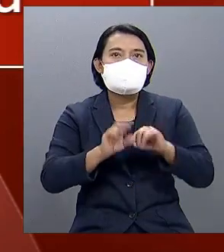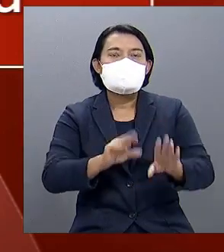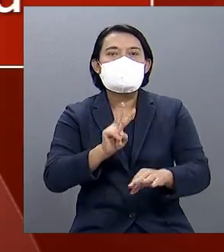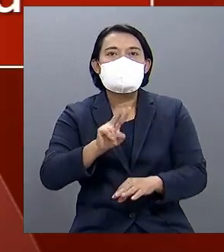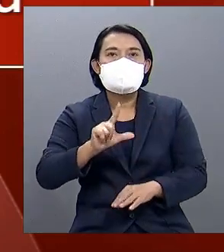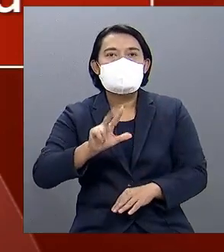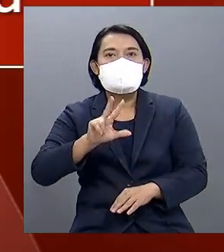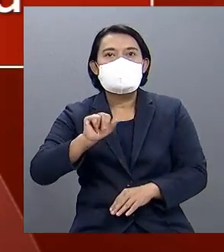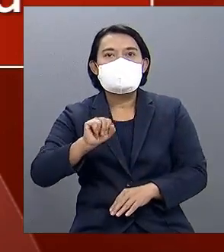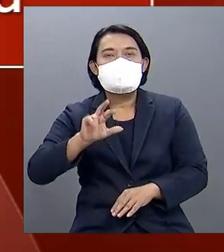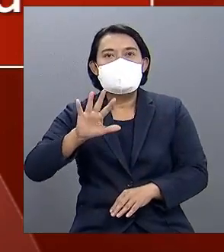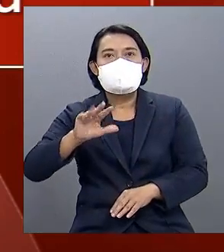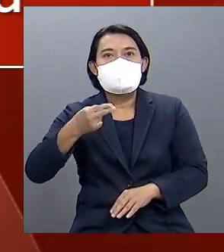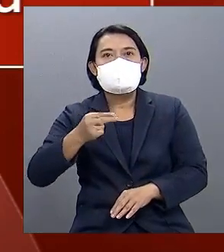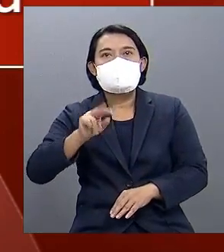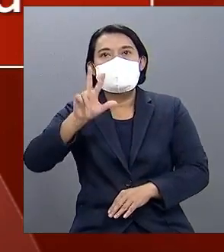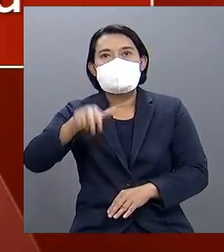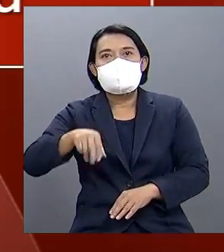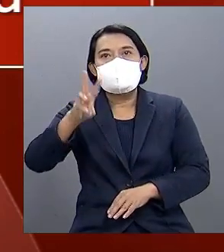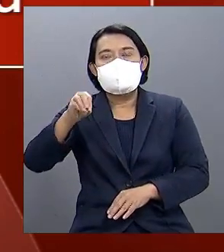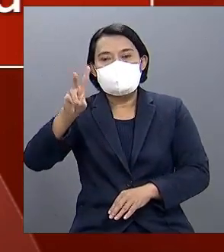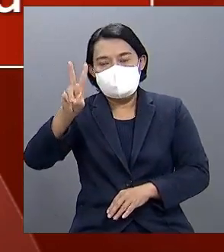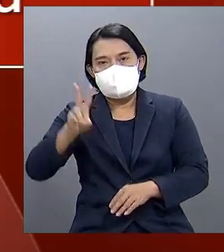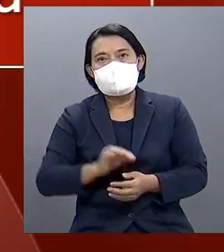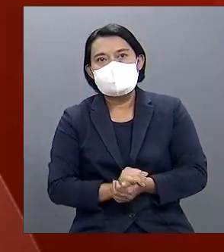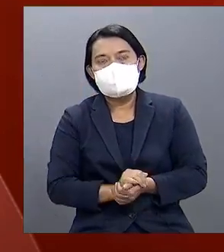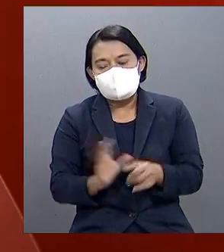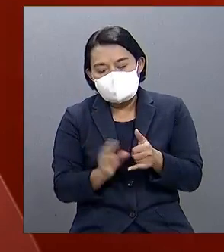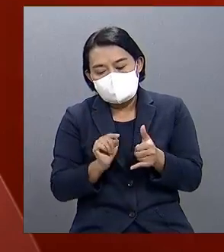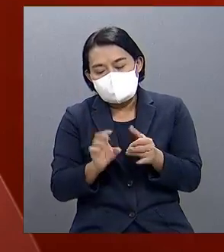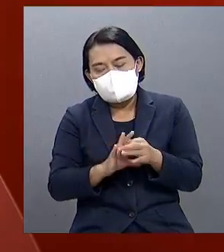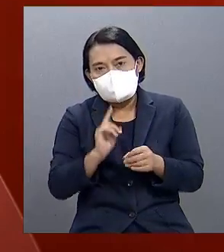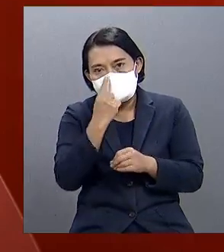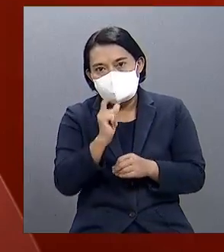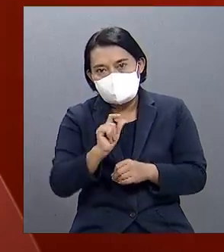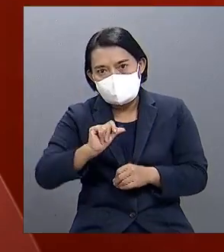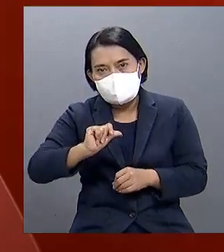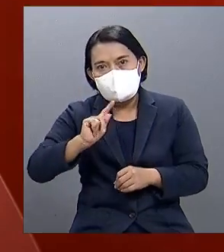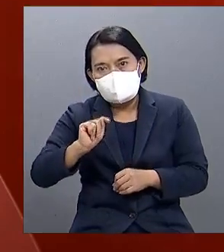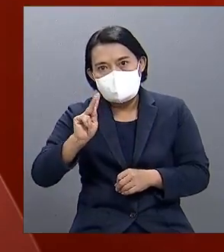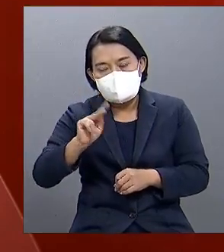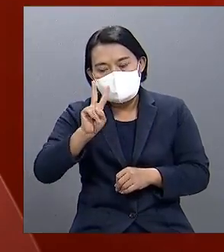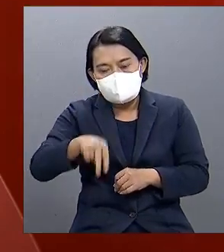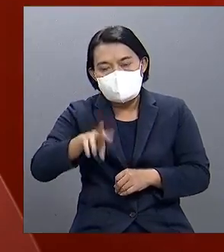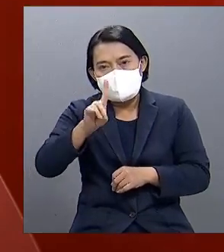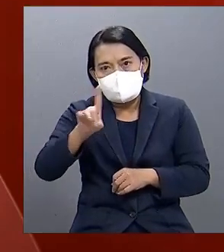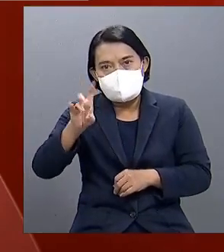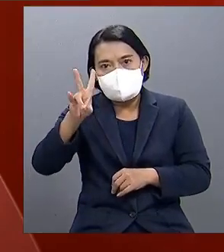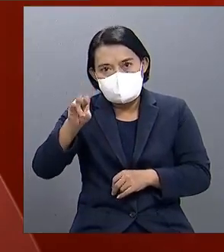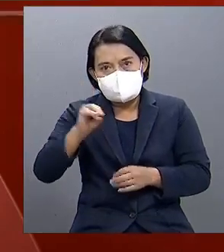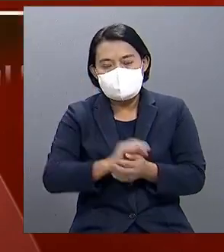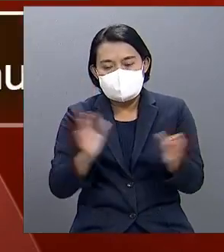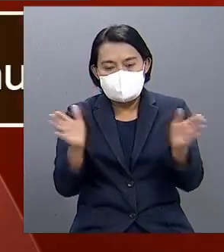2,353,062 คนนอกจากนี้ยังพบการติดเชื้อเข้าข่ายจากการตรวจ ATK อีก 2,170 คนถ้ามารวมกับผู้ติ